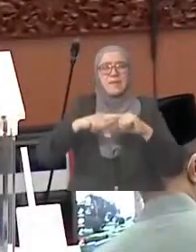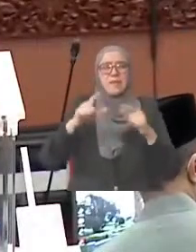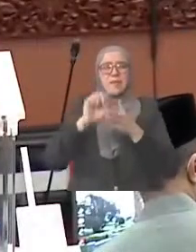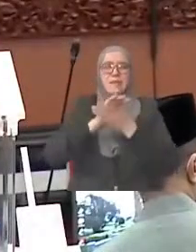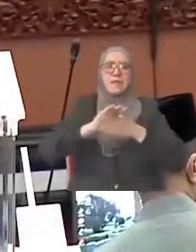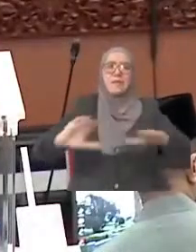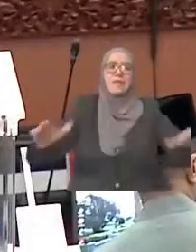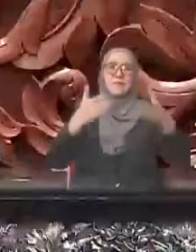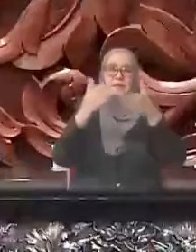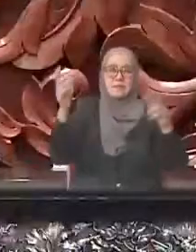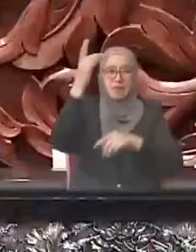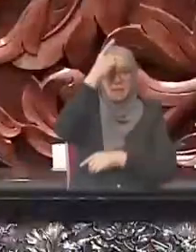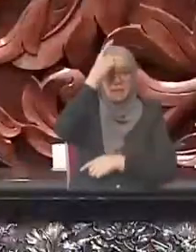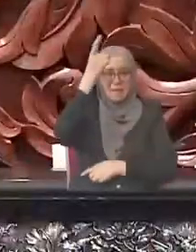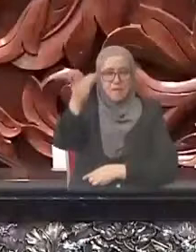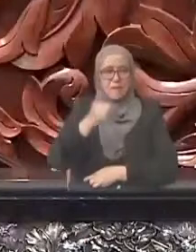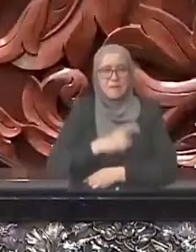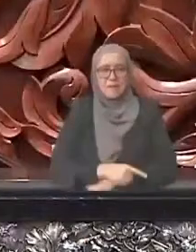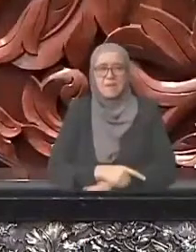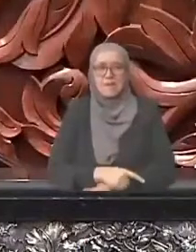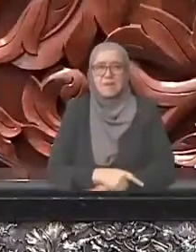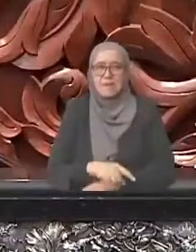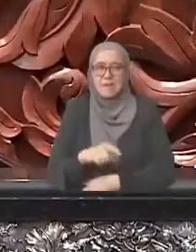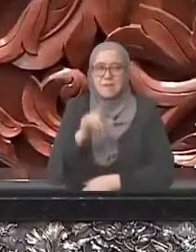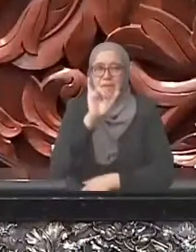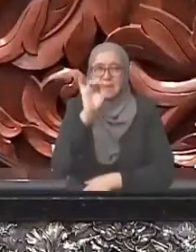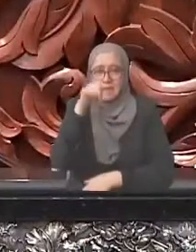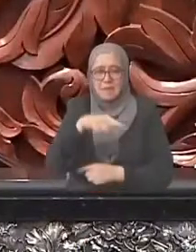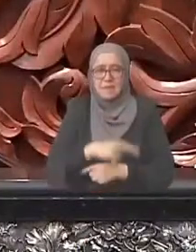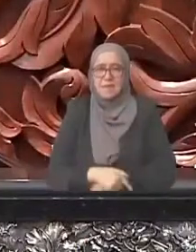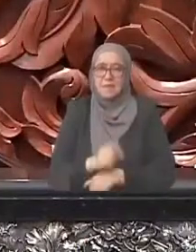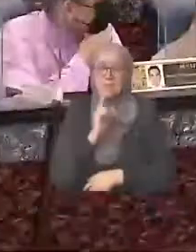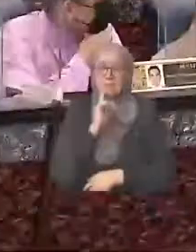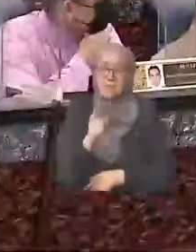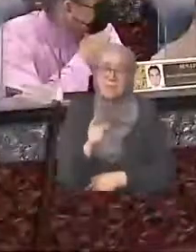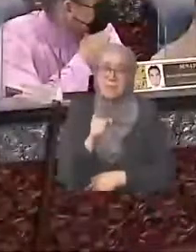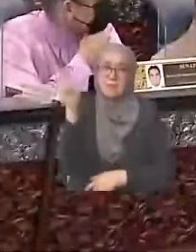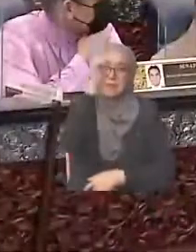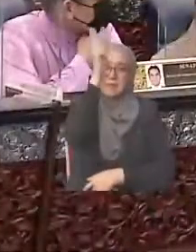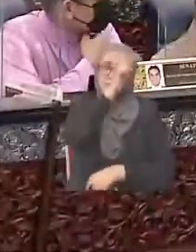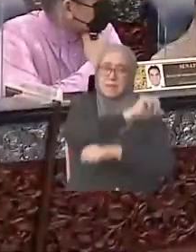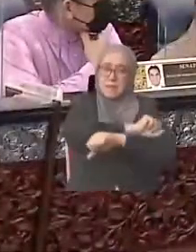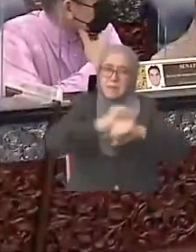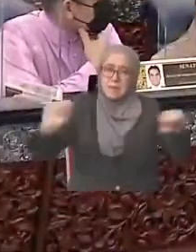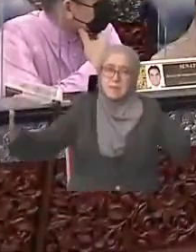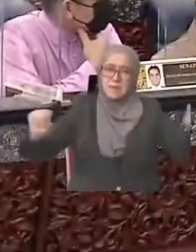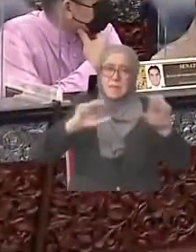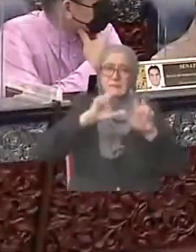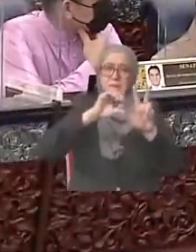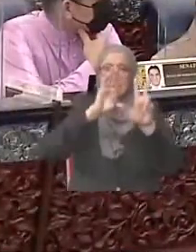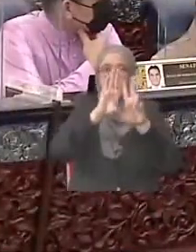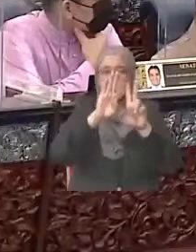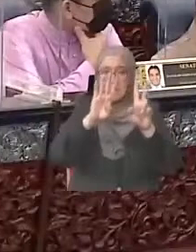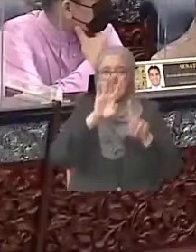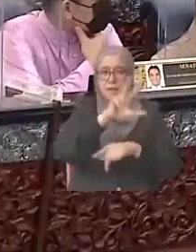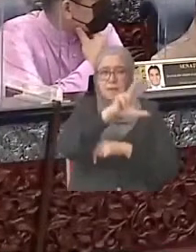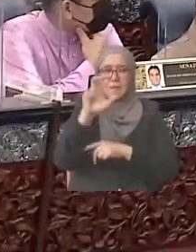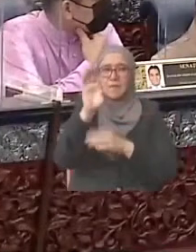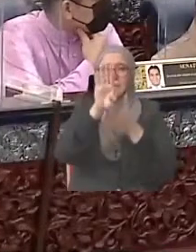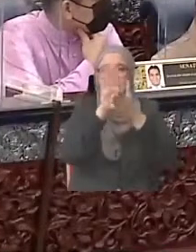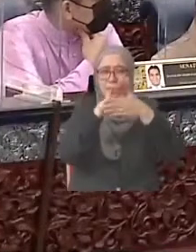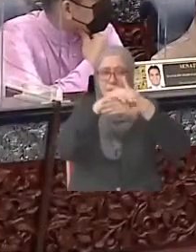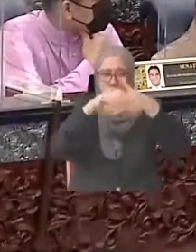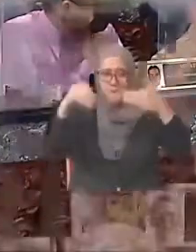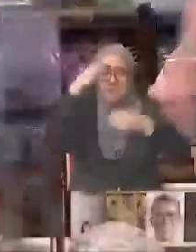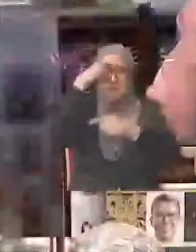betul secara keseluruhan kerajaan menjadikan lebih 31 biliar Injit khusus untuk subsidi bantuan dan